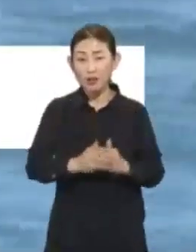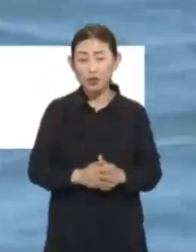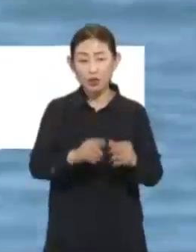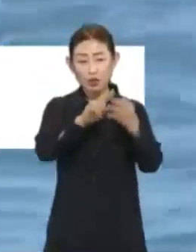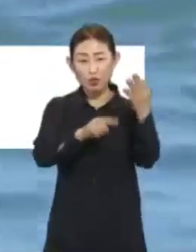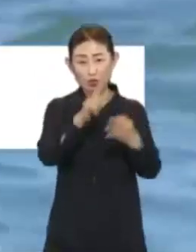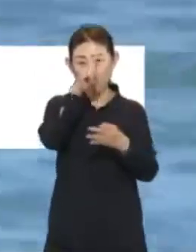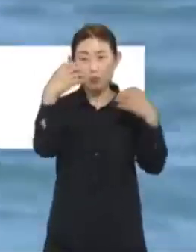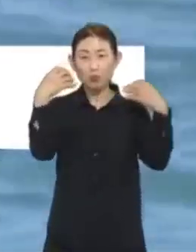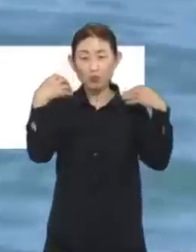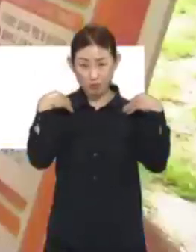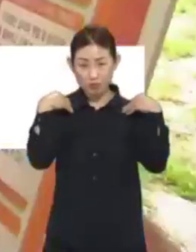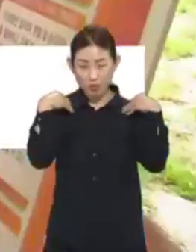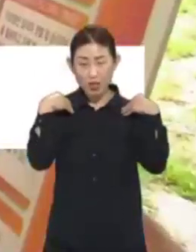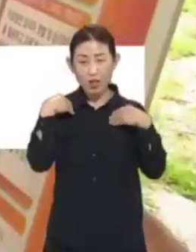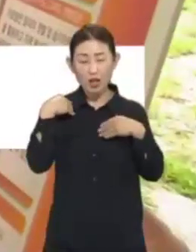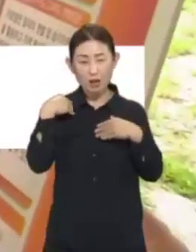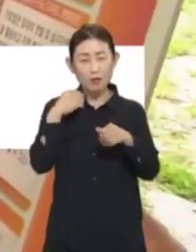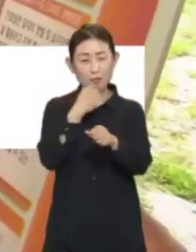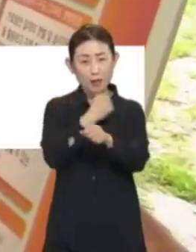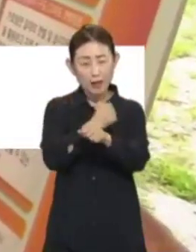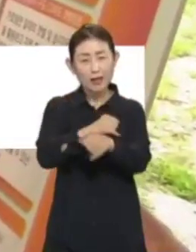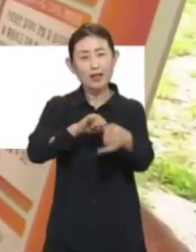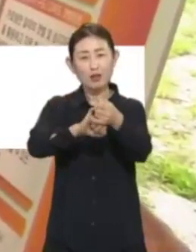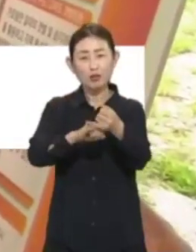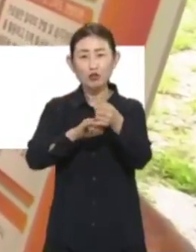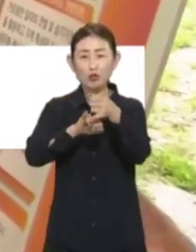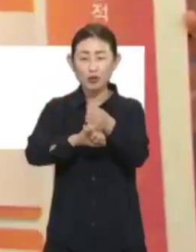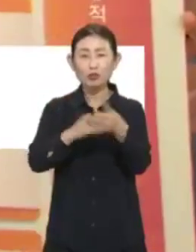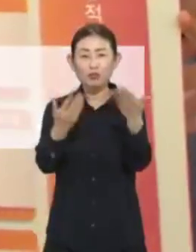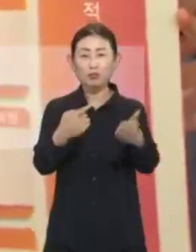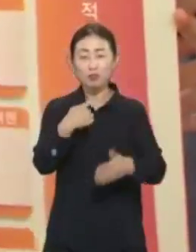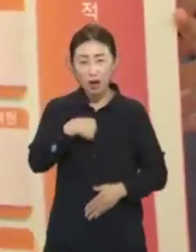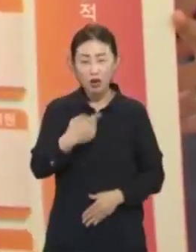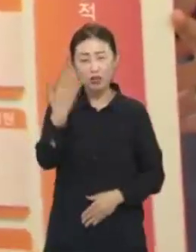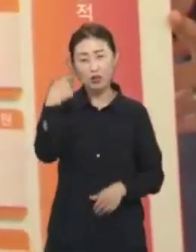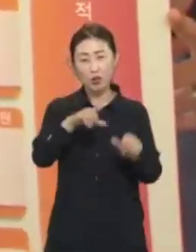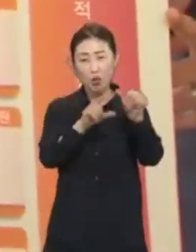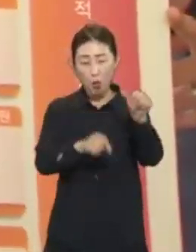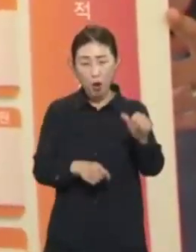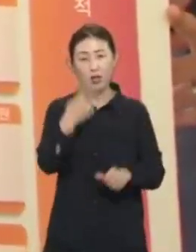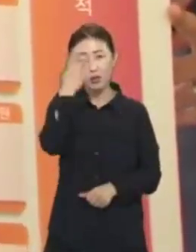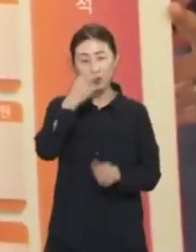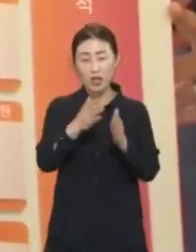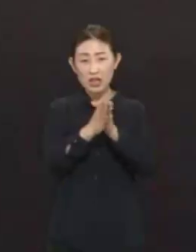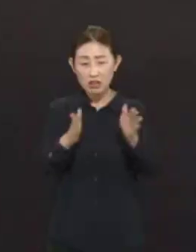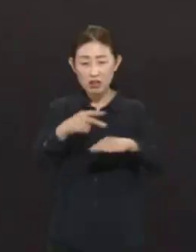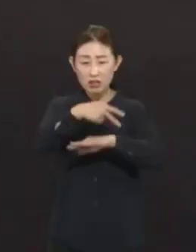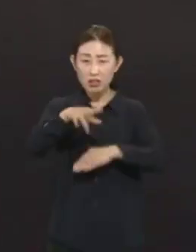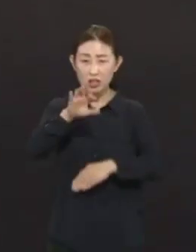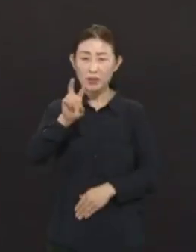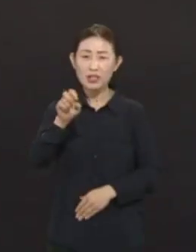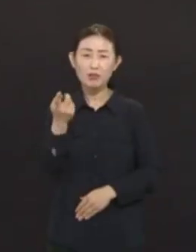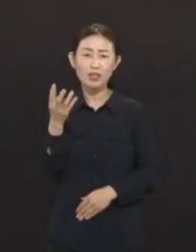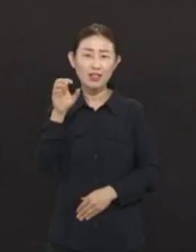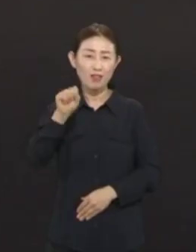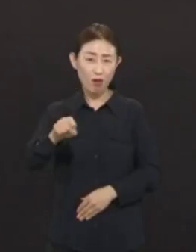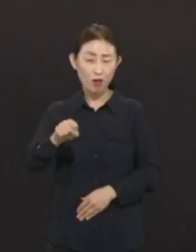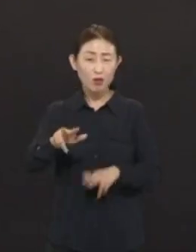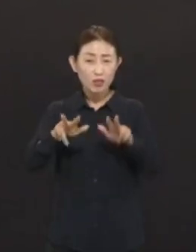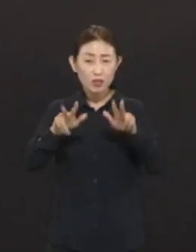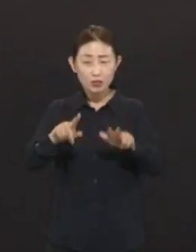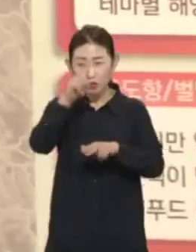윤석열 정부의 대선 공약입니다. 지난해 5월 예비타당성 조사가 시작됐고 설계비 21억 원도 예타 통과를